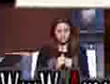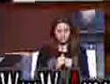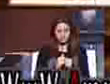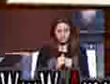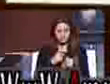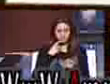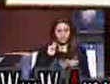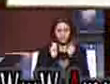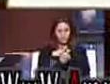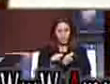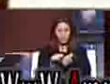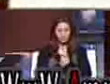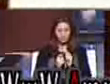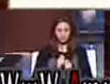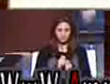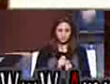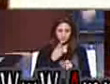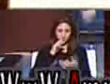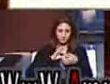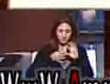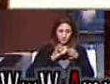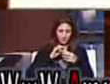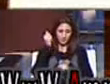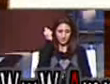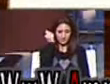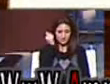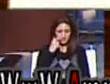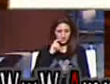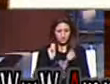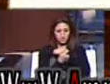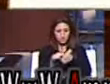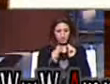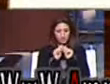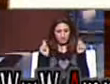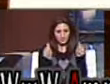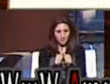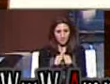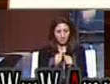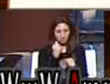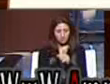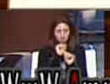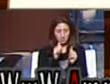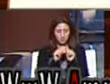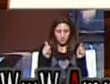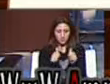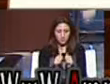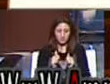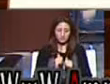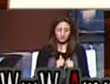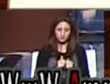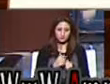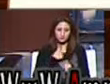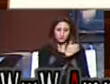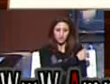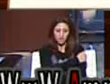مسألة تحويل الجمعية التأسيسية لجمعية تتبع الشؤون الاجتماعية، واحنا يعني الحقيقة استمرنا كأعضاء